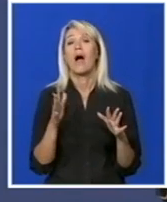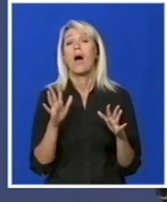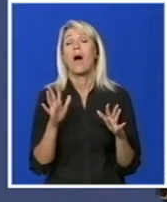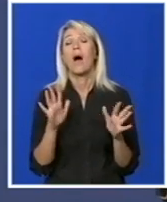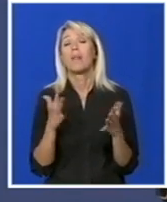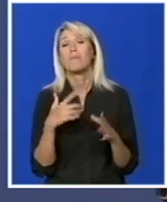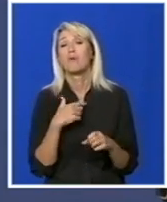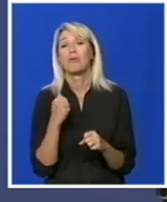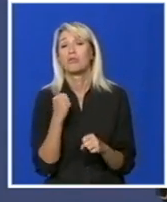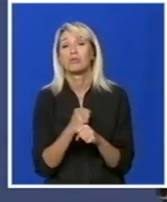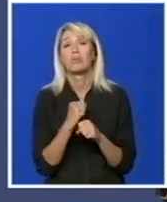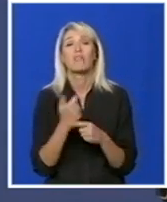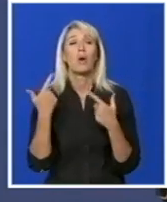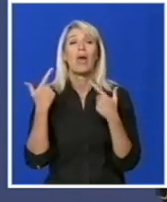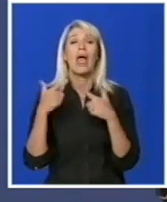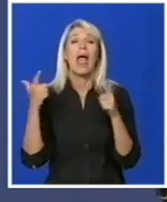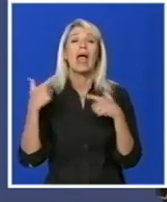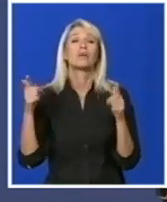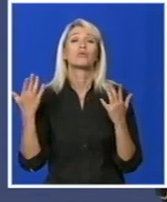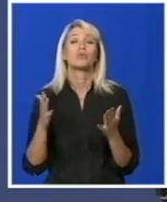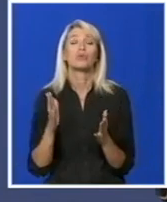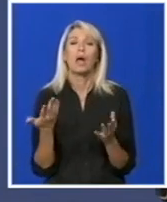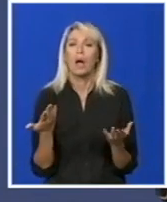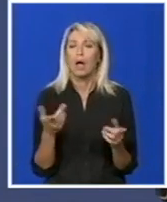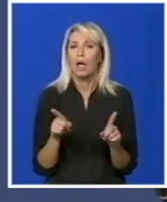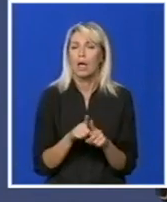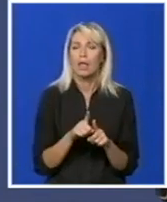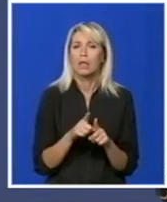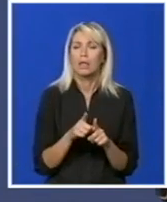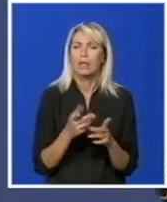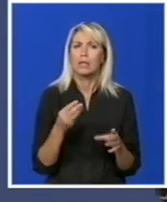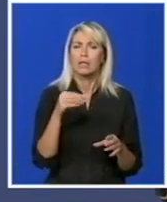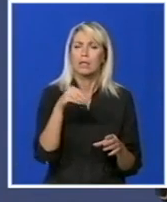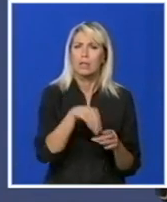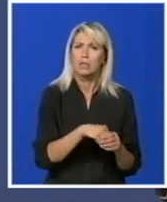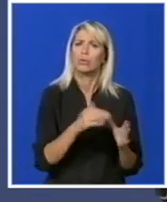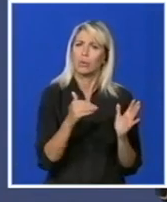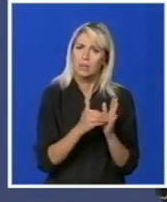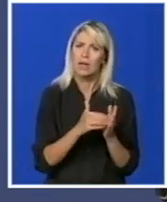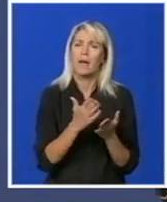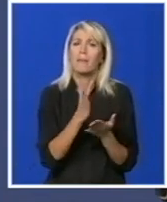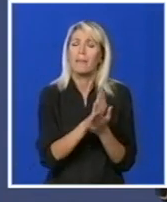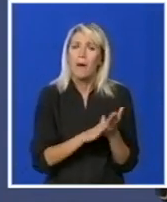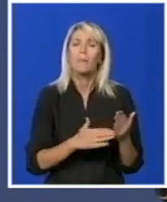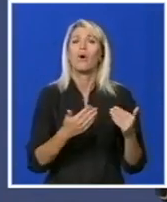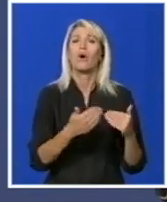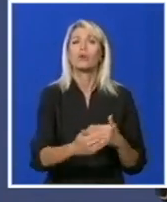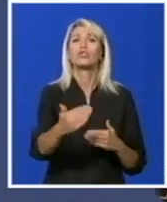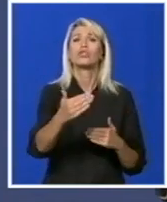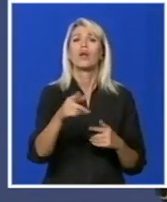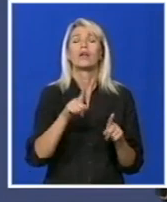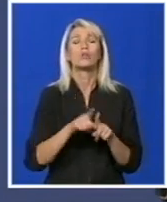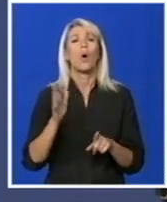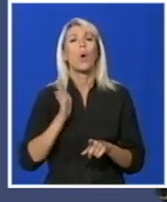predloga. Zašto da ne i kultura i umetnost? Ali normalno pod svim uslovima koje ona može da omogući. Znači,